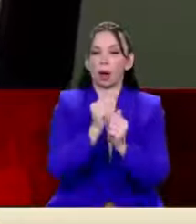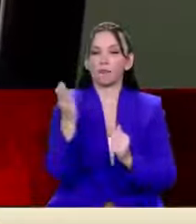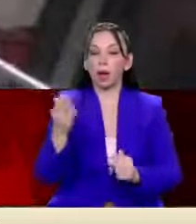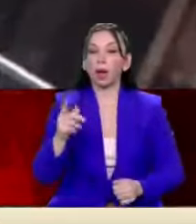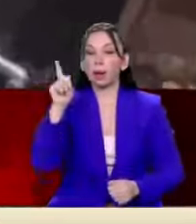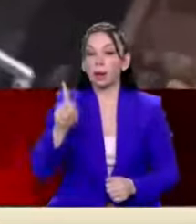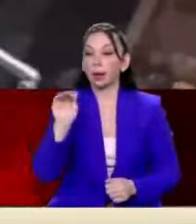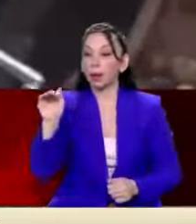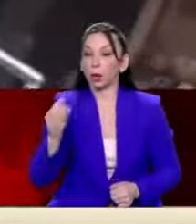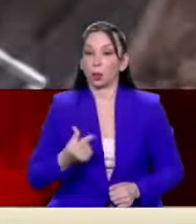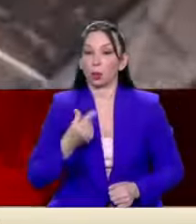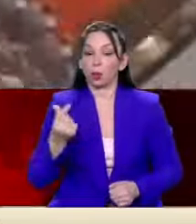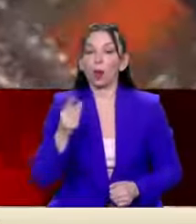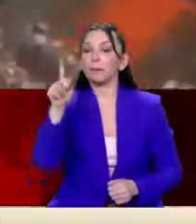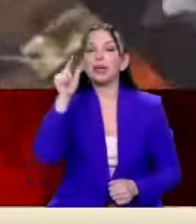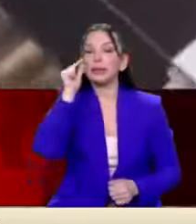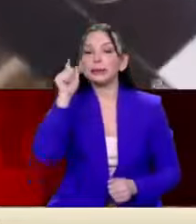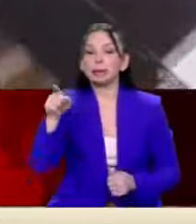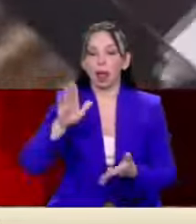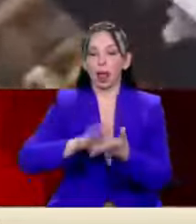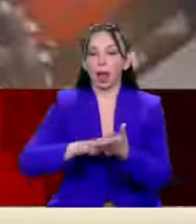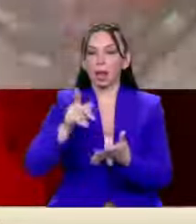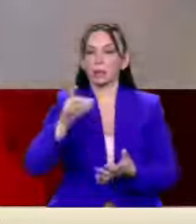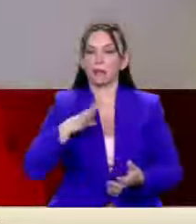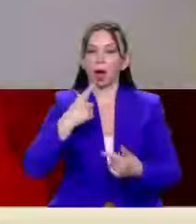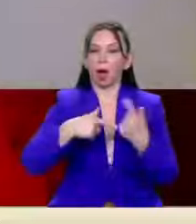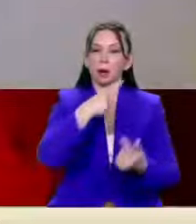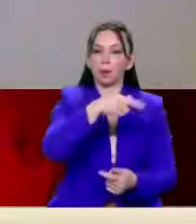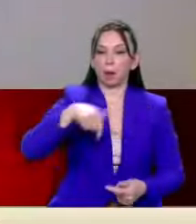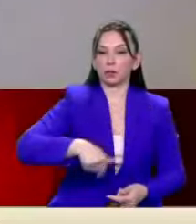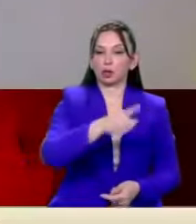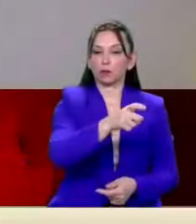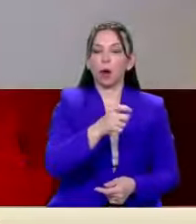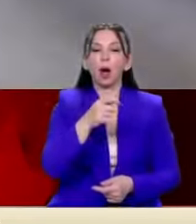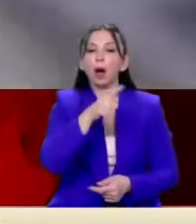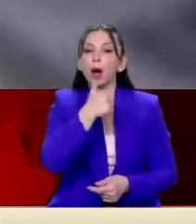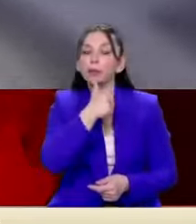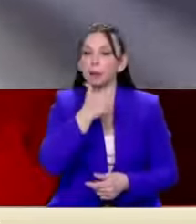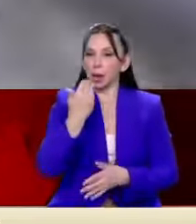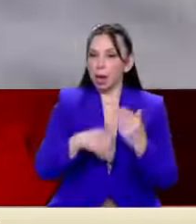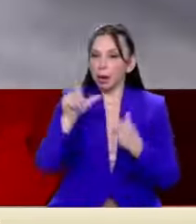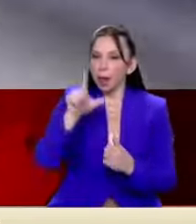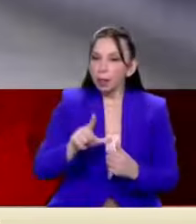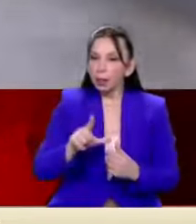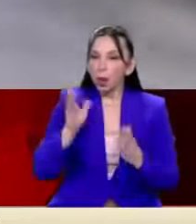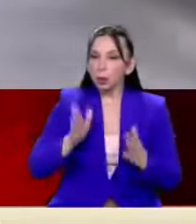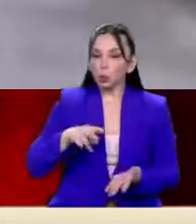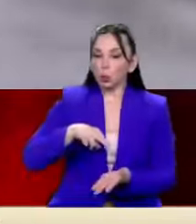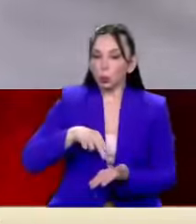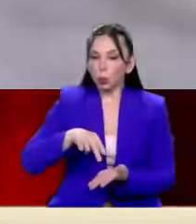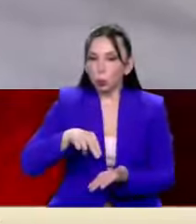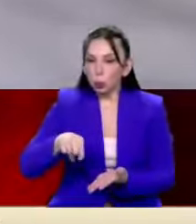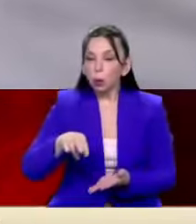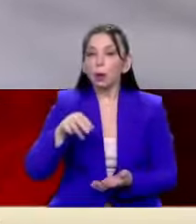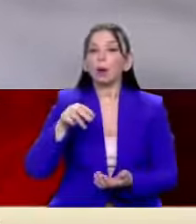uyardı taraflardan biri silahını çekip akrabasını bacağından vurdu yaralanan adam üzerine doğru yürümeye devam edince namluyu bir